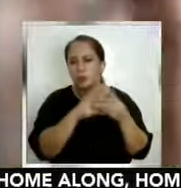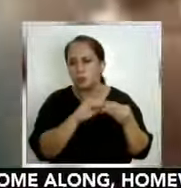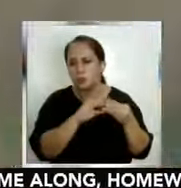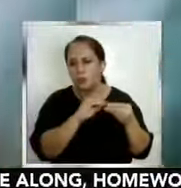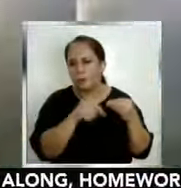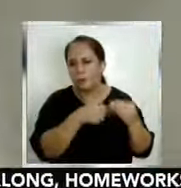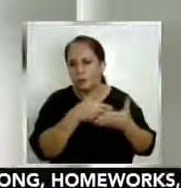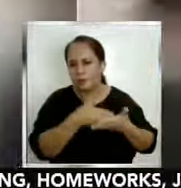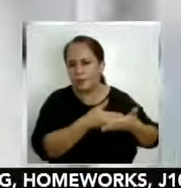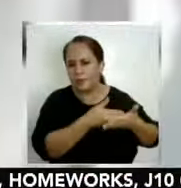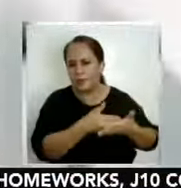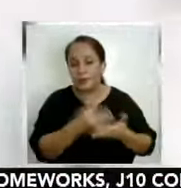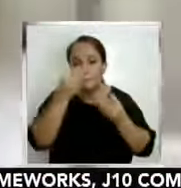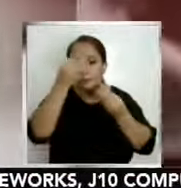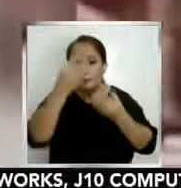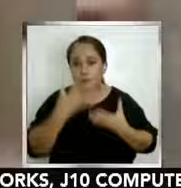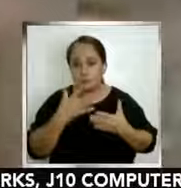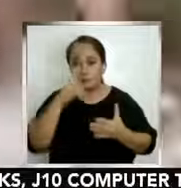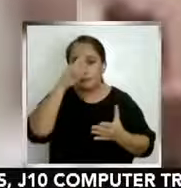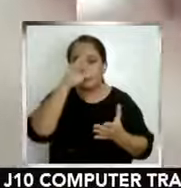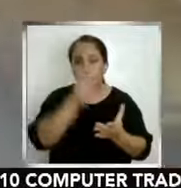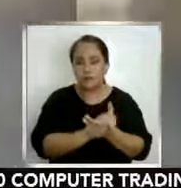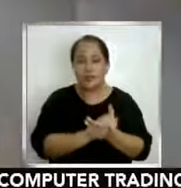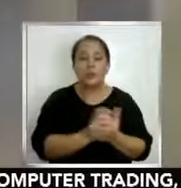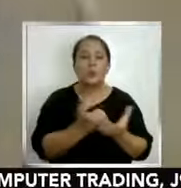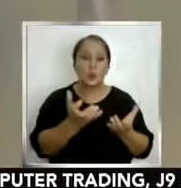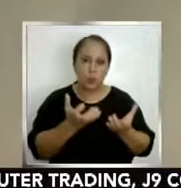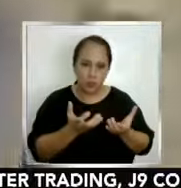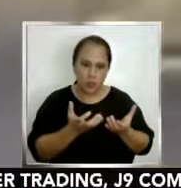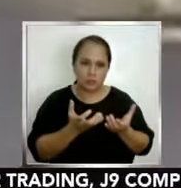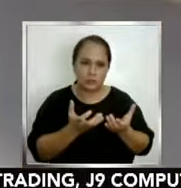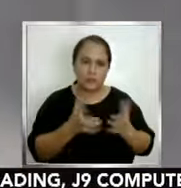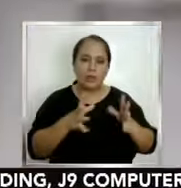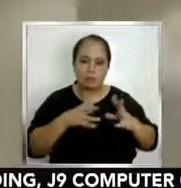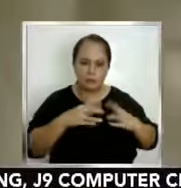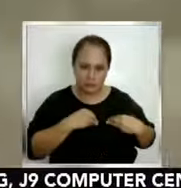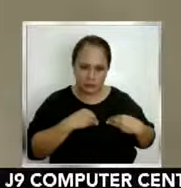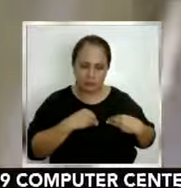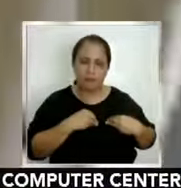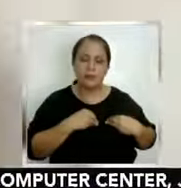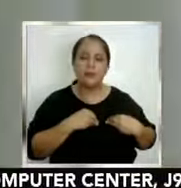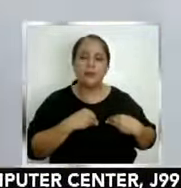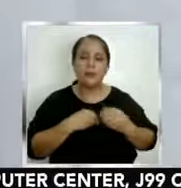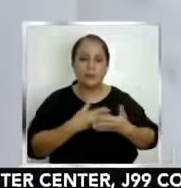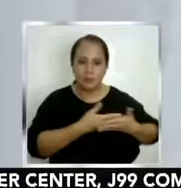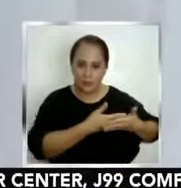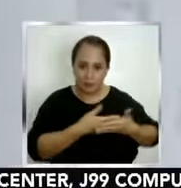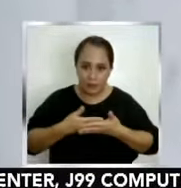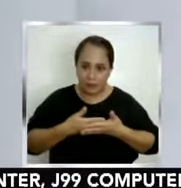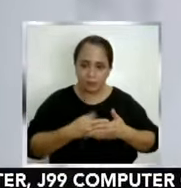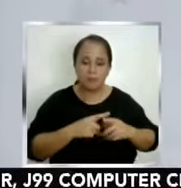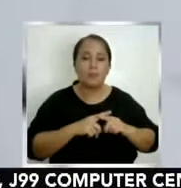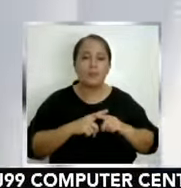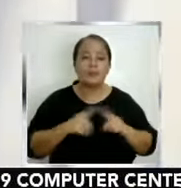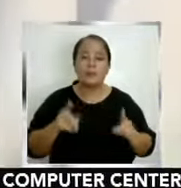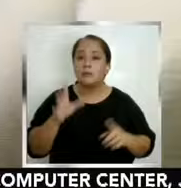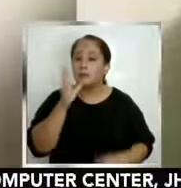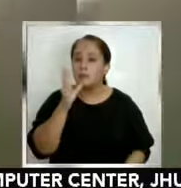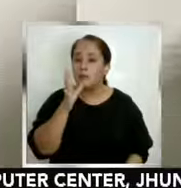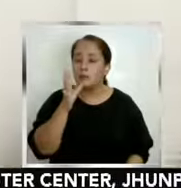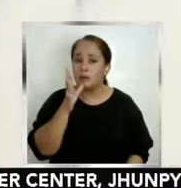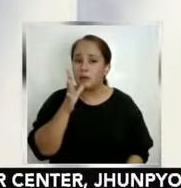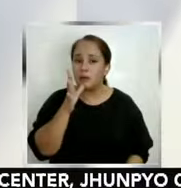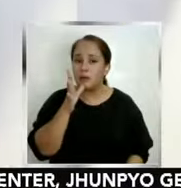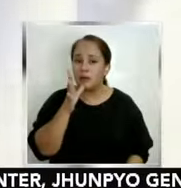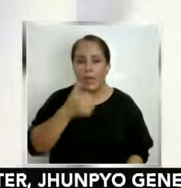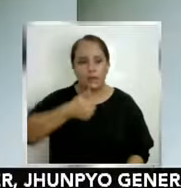sa husband, gusto niyang akuin yung responsibilidad over the baby. Yung mother ang ayaw talaga.